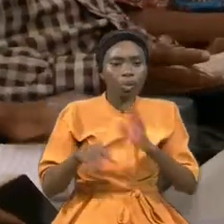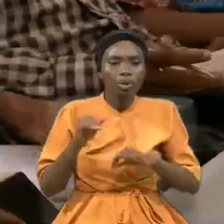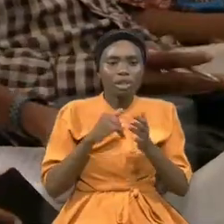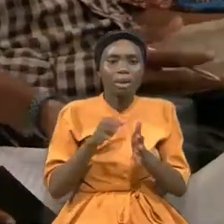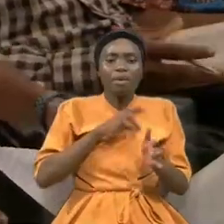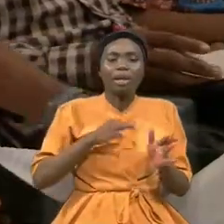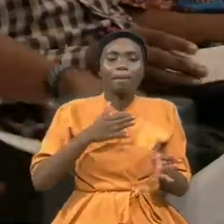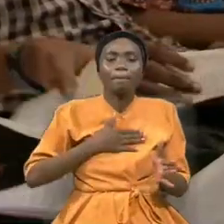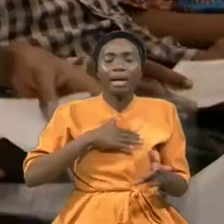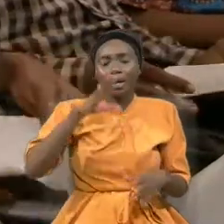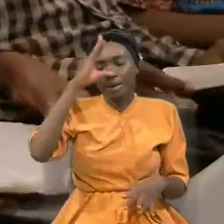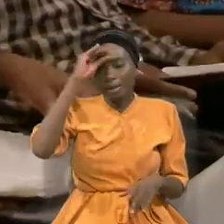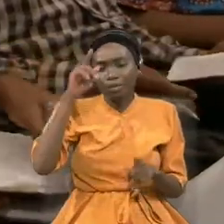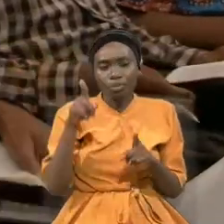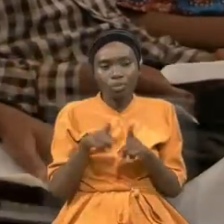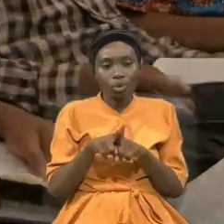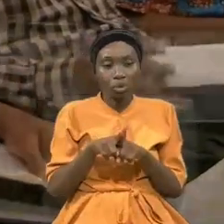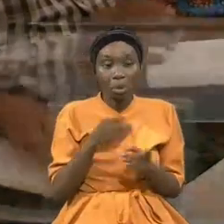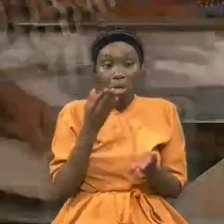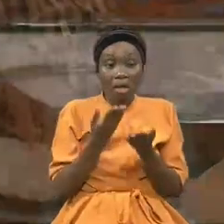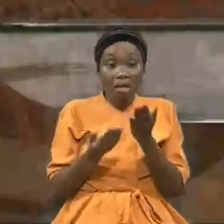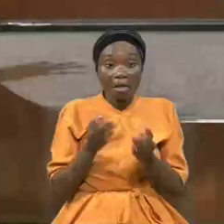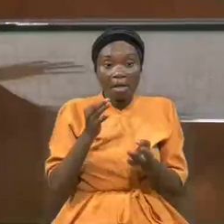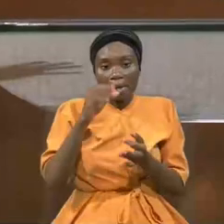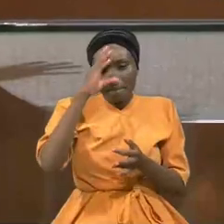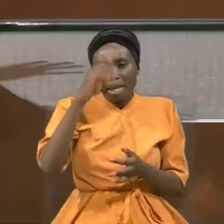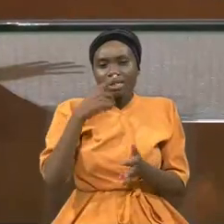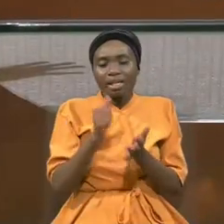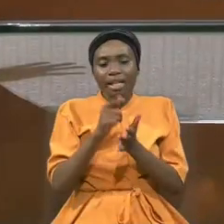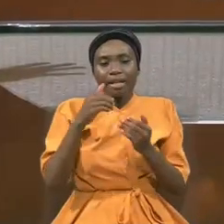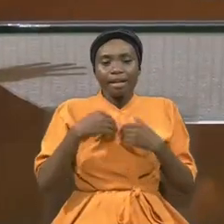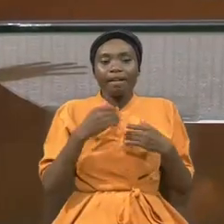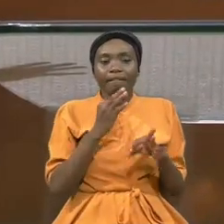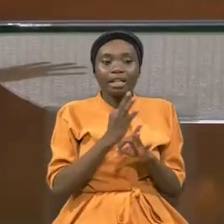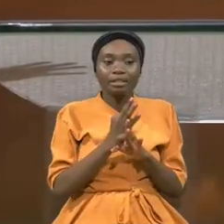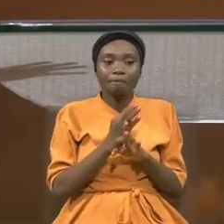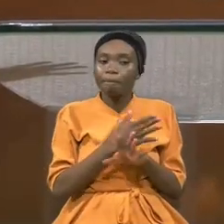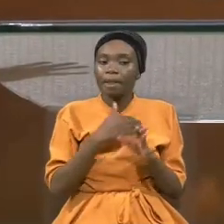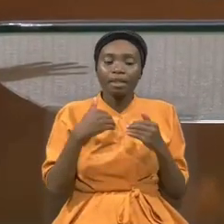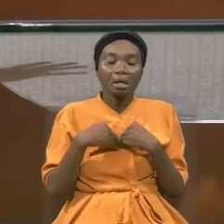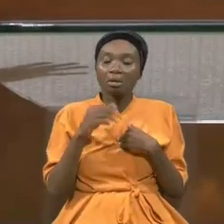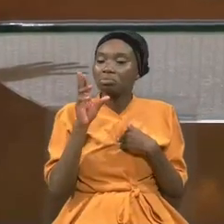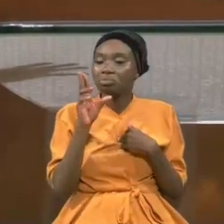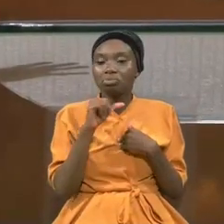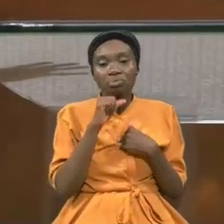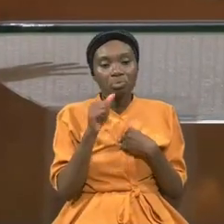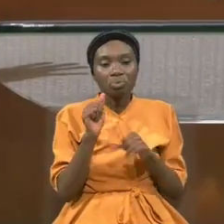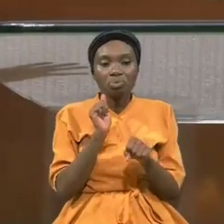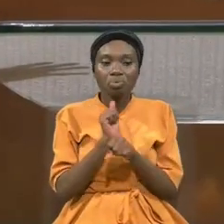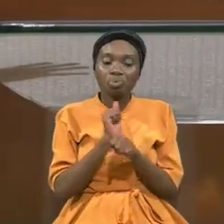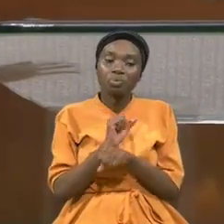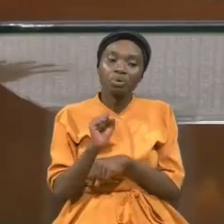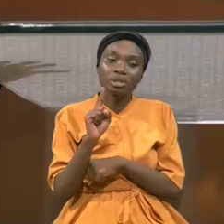Que mes frères, que sert-il à quelqu'un de dire qu'il a la foi s'il n'a pas les